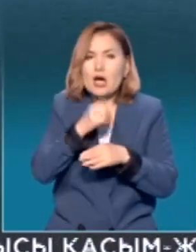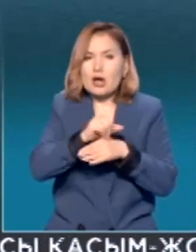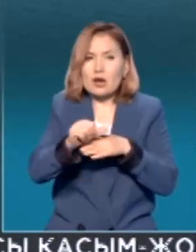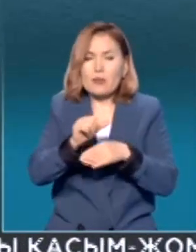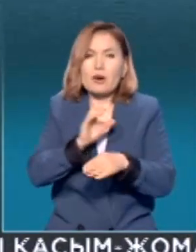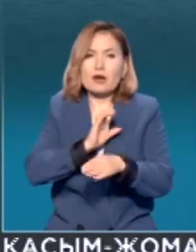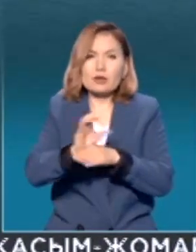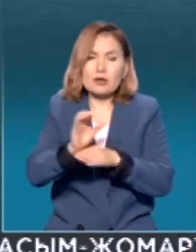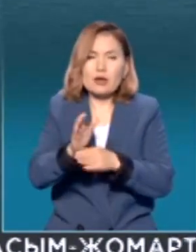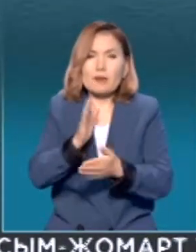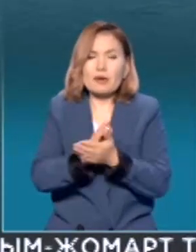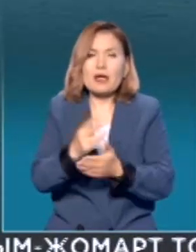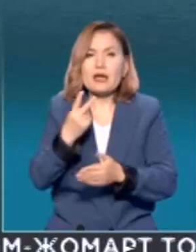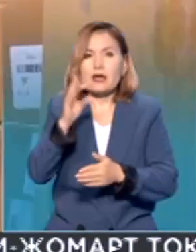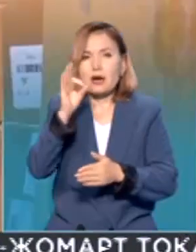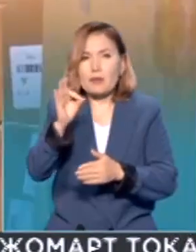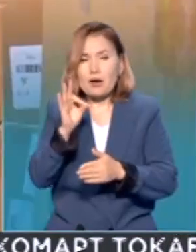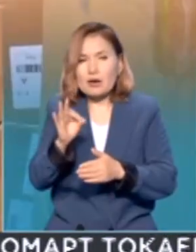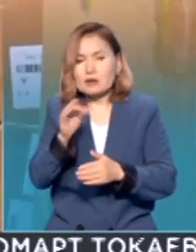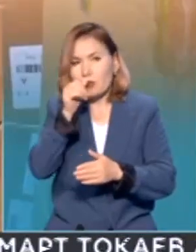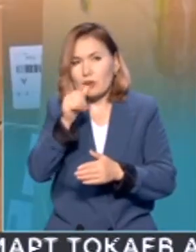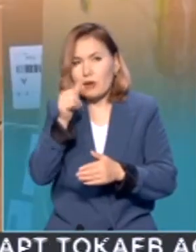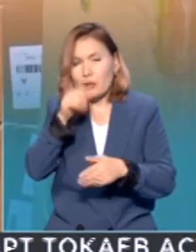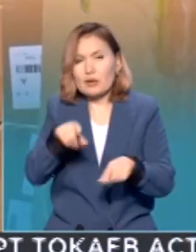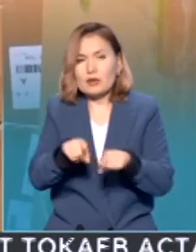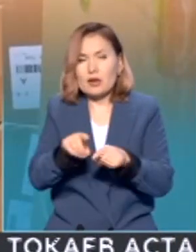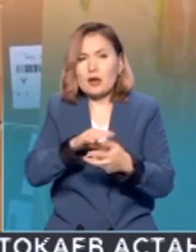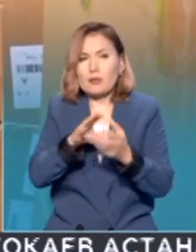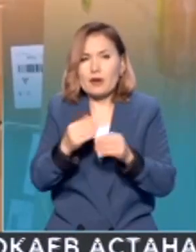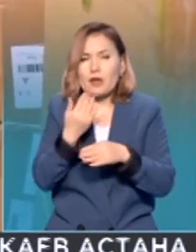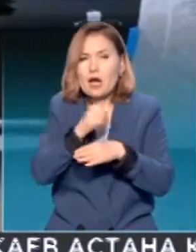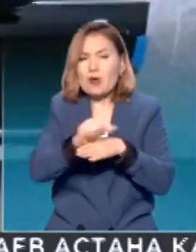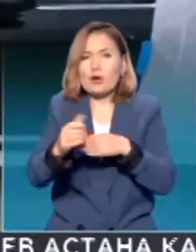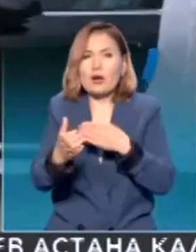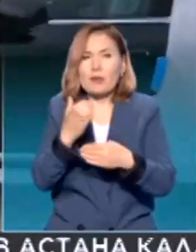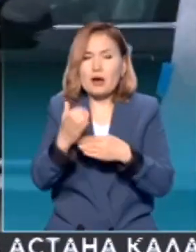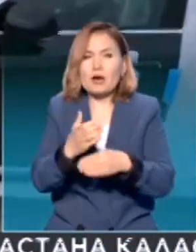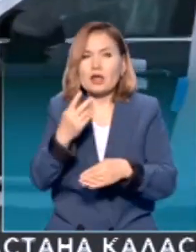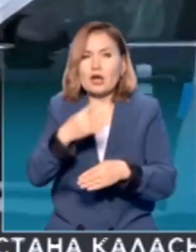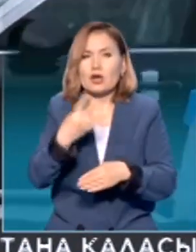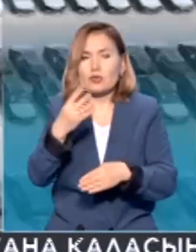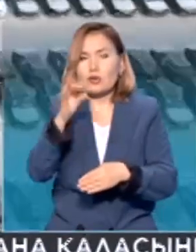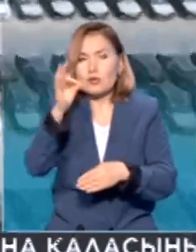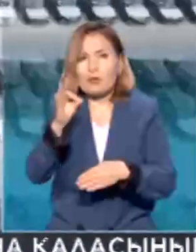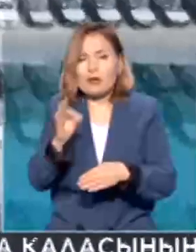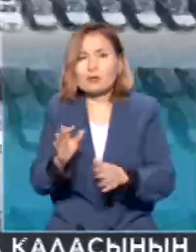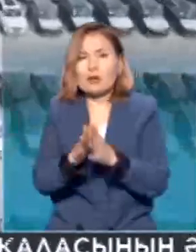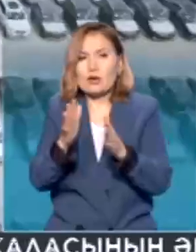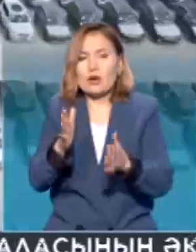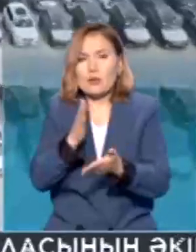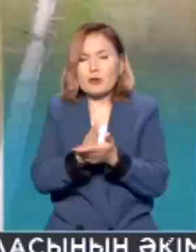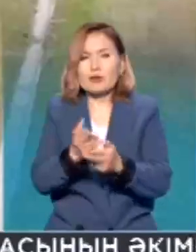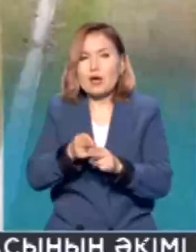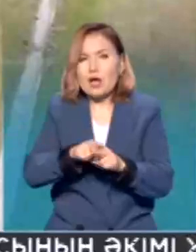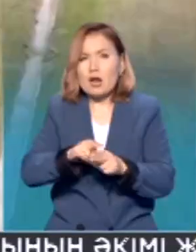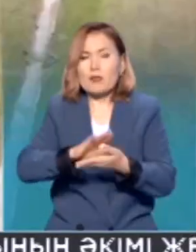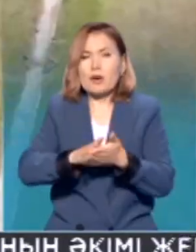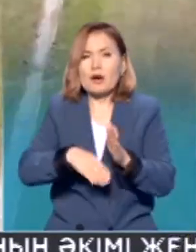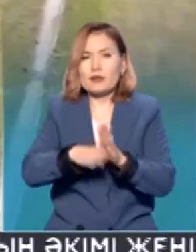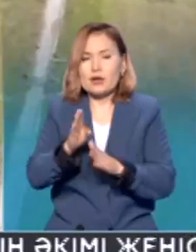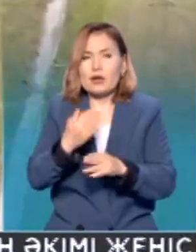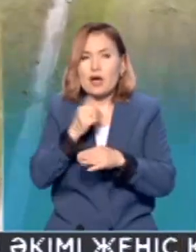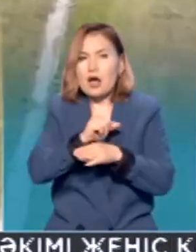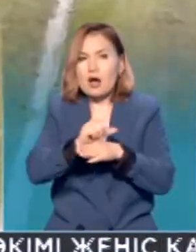жуық. Бұл былтырғыдан 2% төмен. Ал импорт өткен жылдағы көрсеткіштен 44% жуық өсіп 14 миллиардқа жақындады. Мамандар жағдайды оңалту үшін